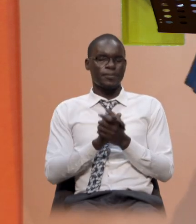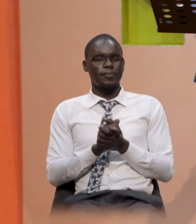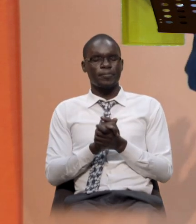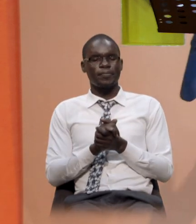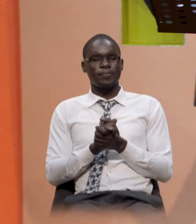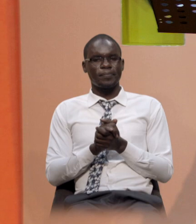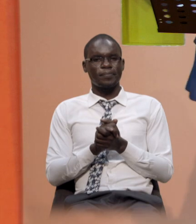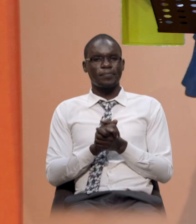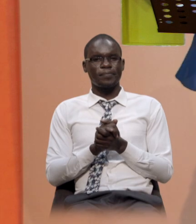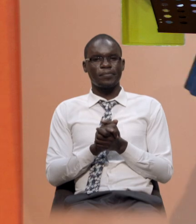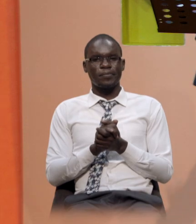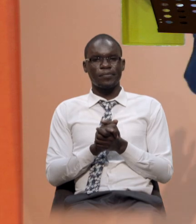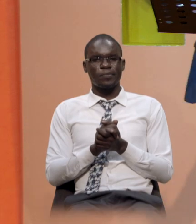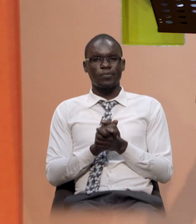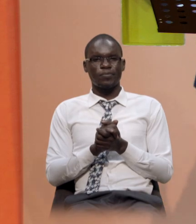uniongoze